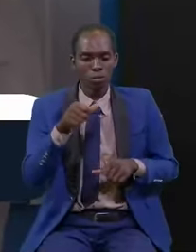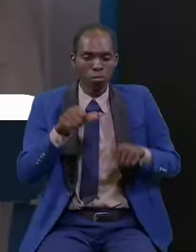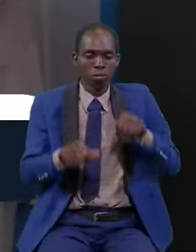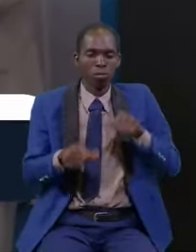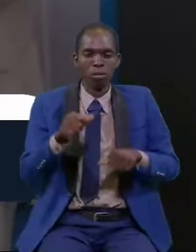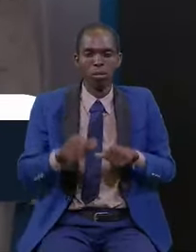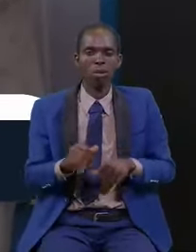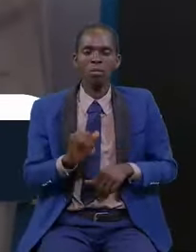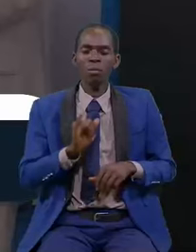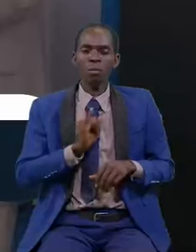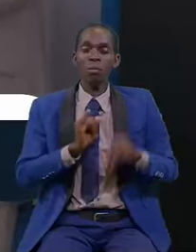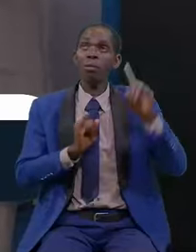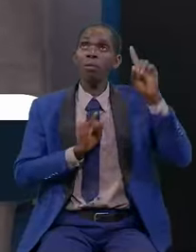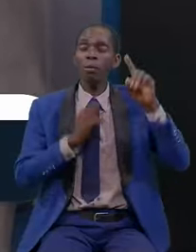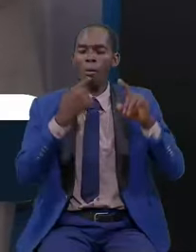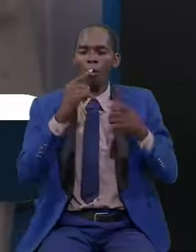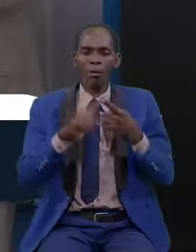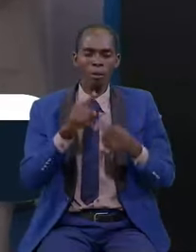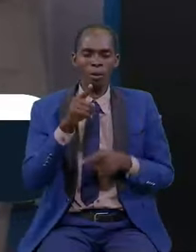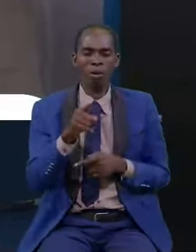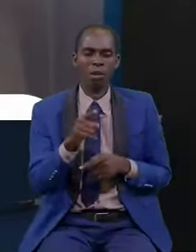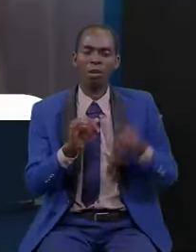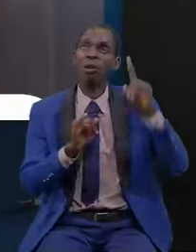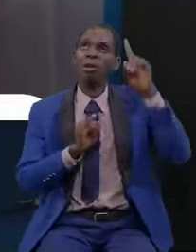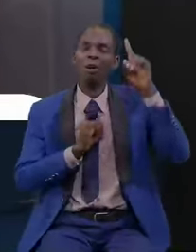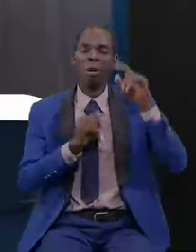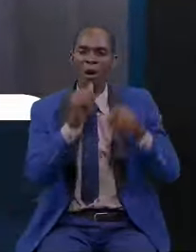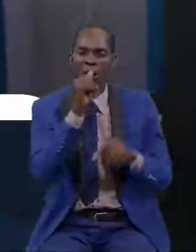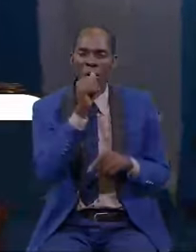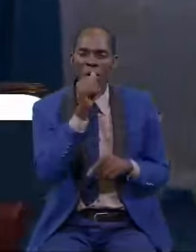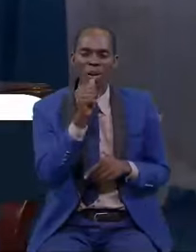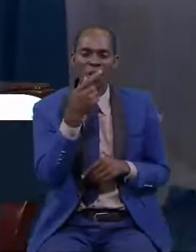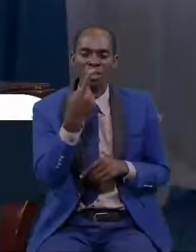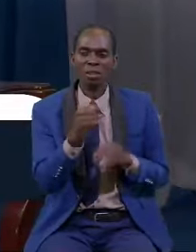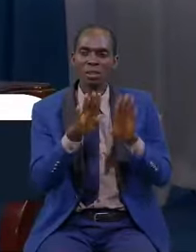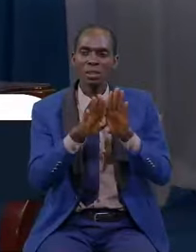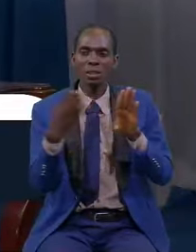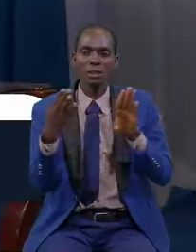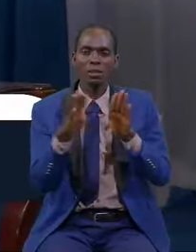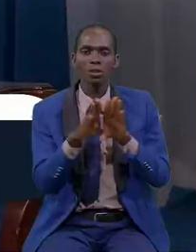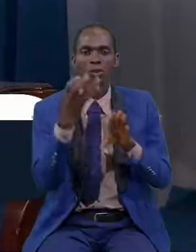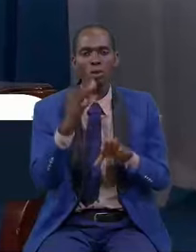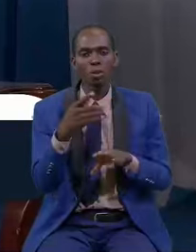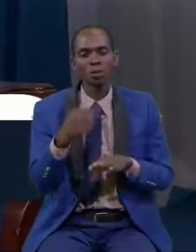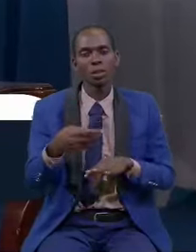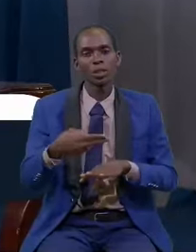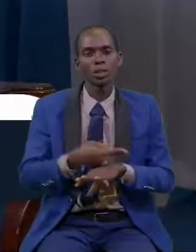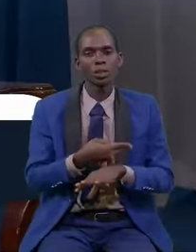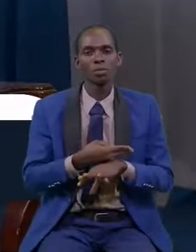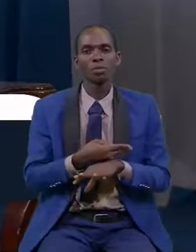sans aucune ombre de doute. Je vous le dis, je suis la porte des